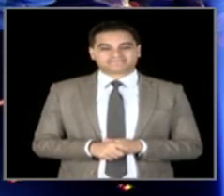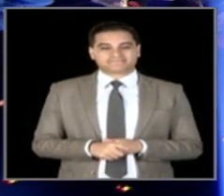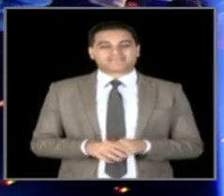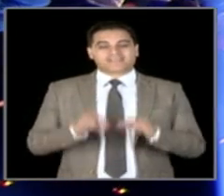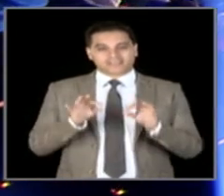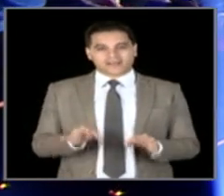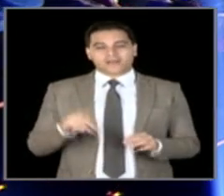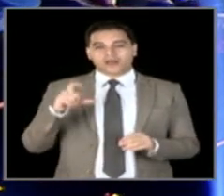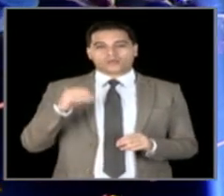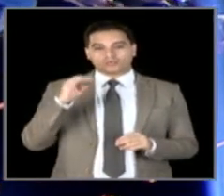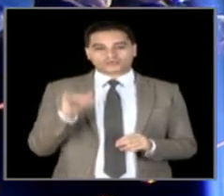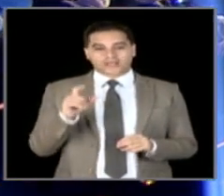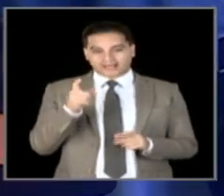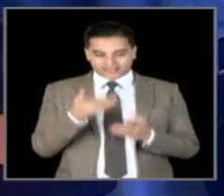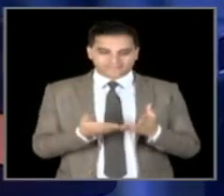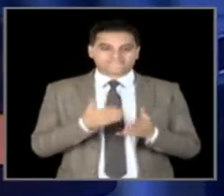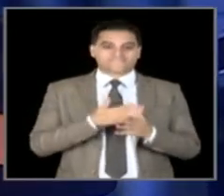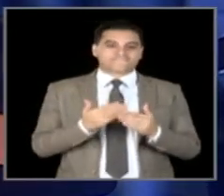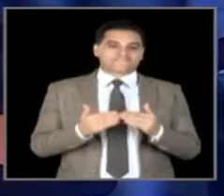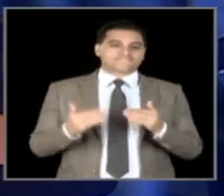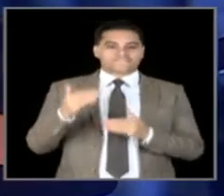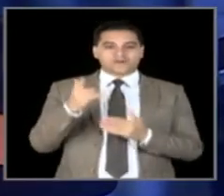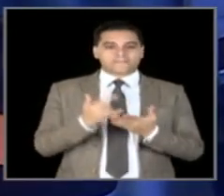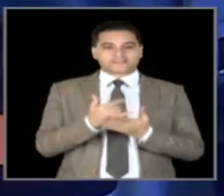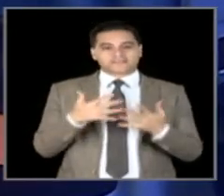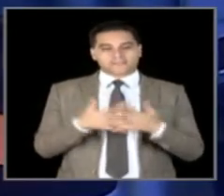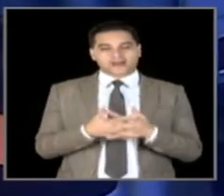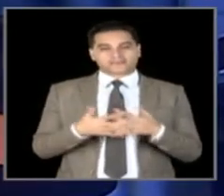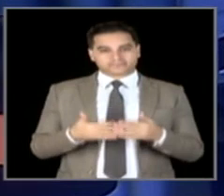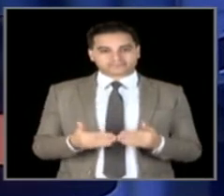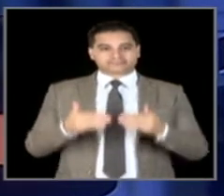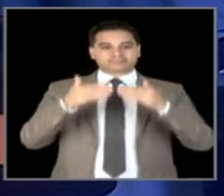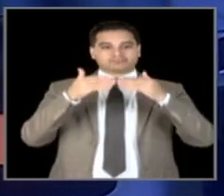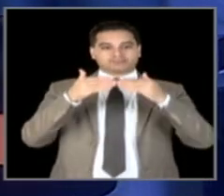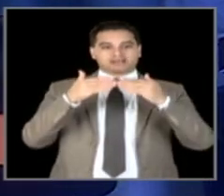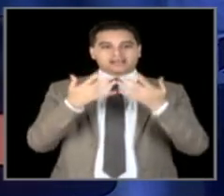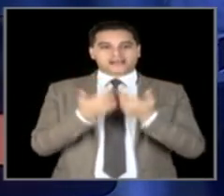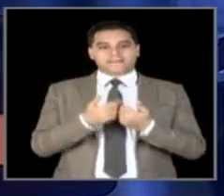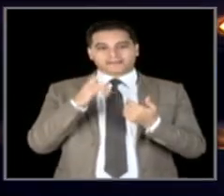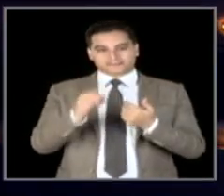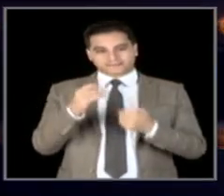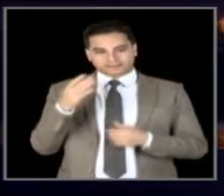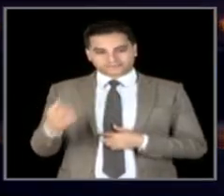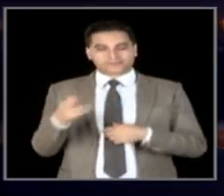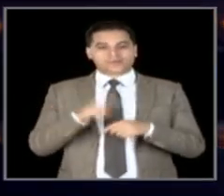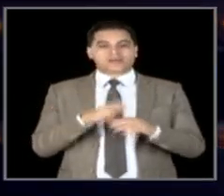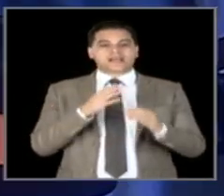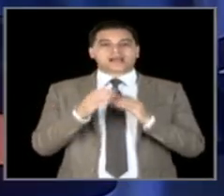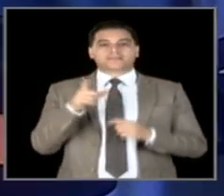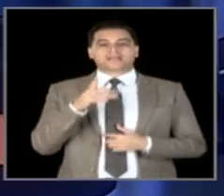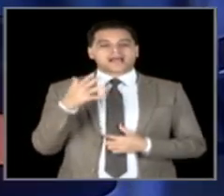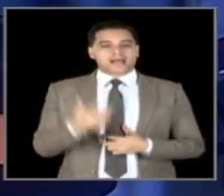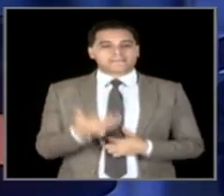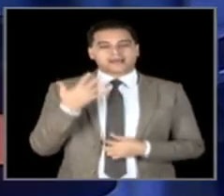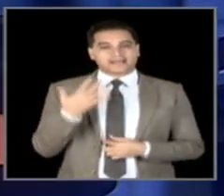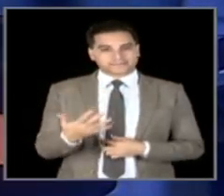طبعا يا لجينا تقدمتي بمدرستك. لجينا كنت كام؟ 50. 50. وكم اجابه صح؟